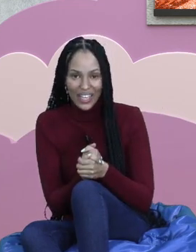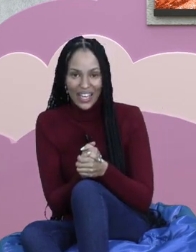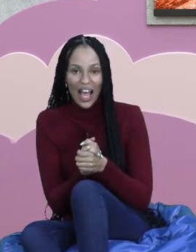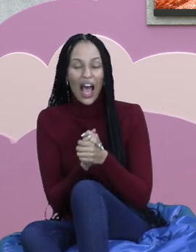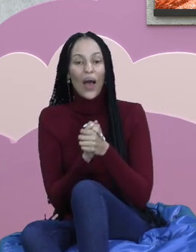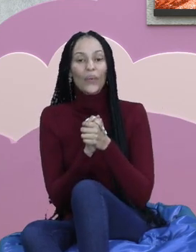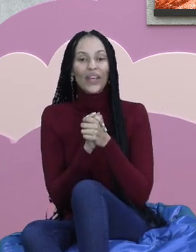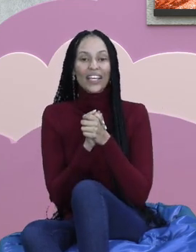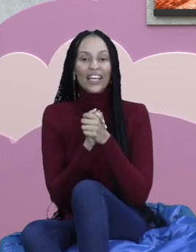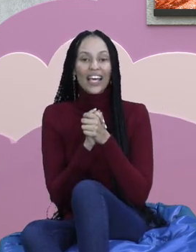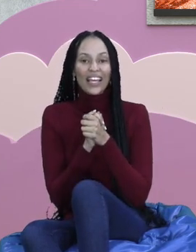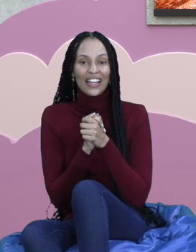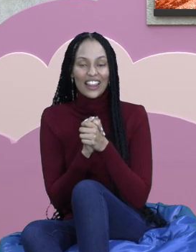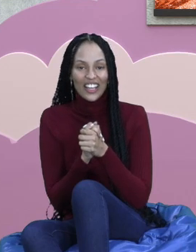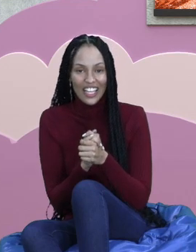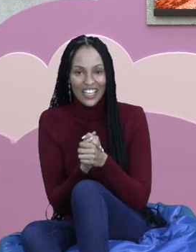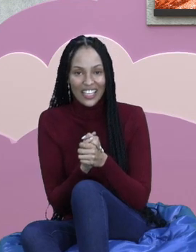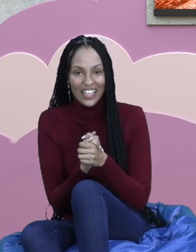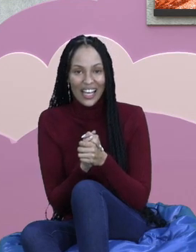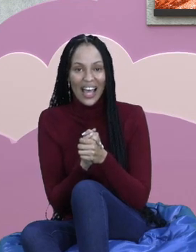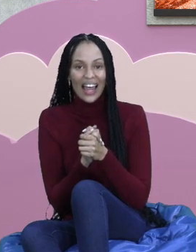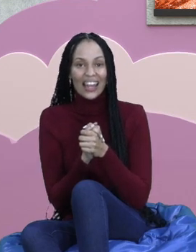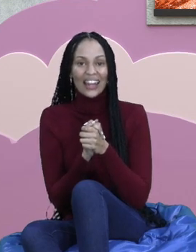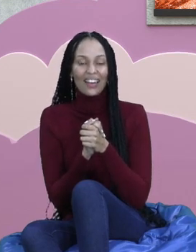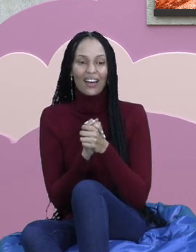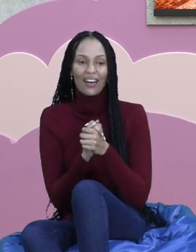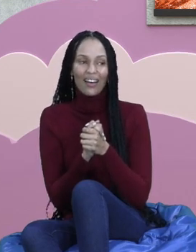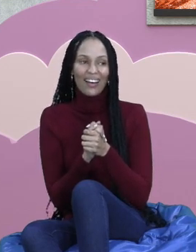23. Week 3.